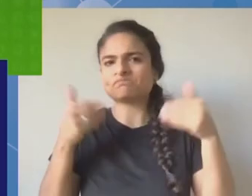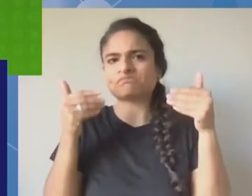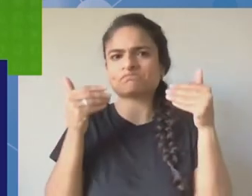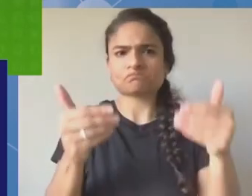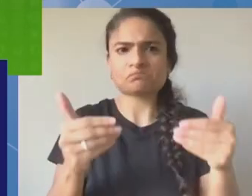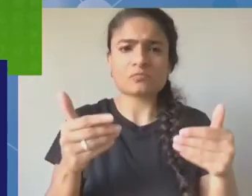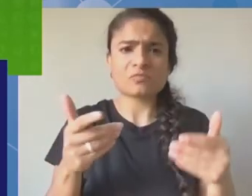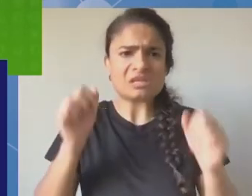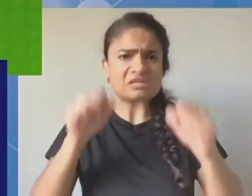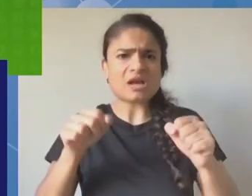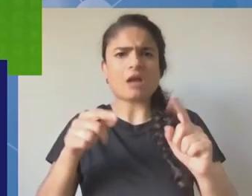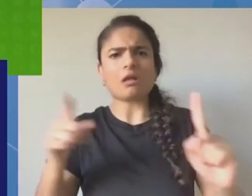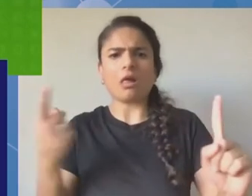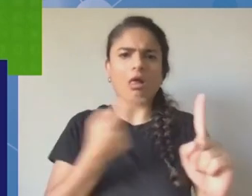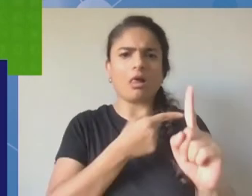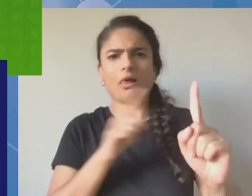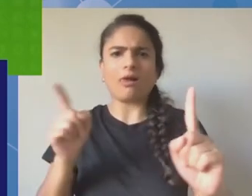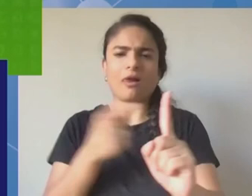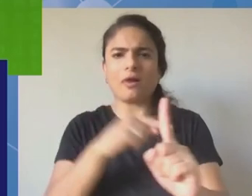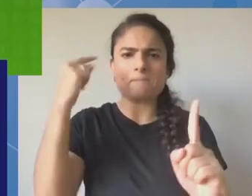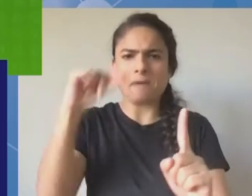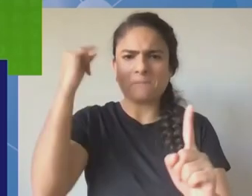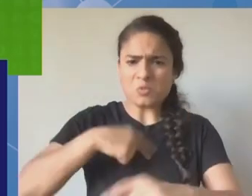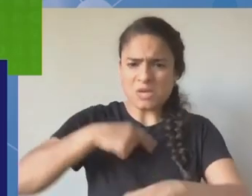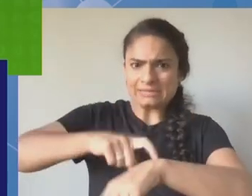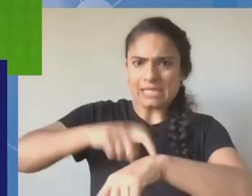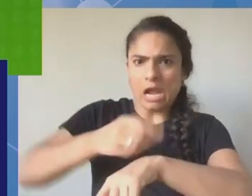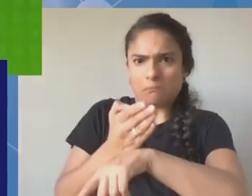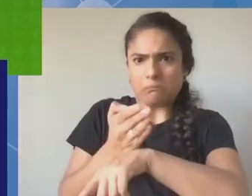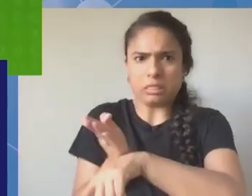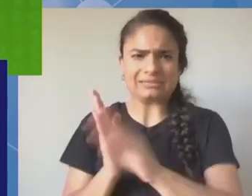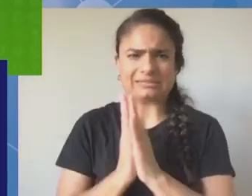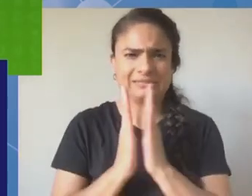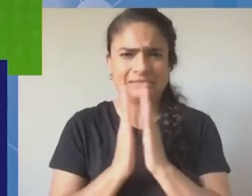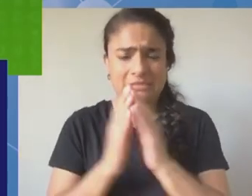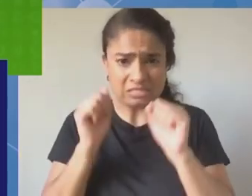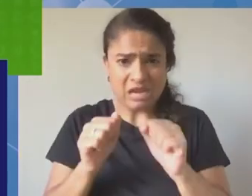话，你可以给我们传达一下。